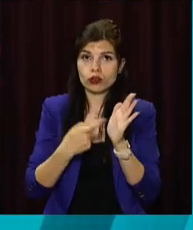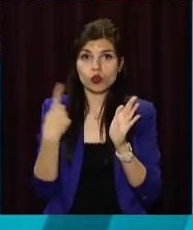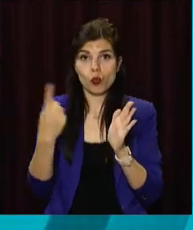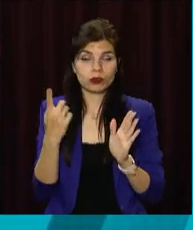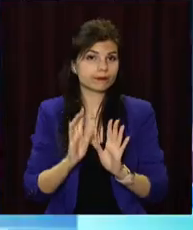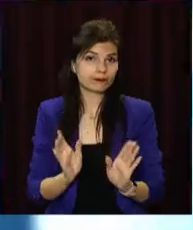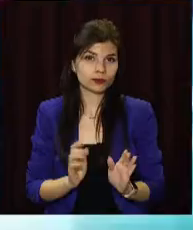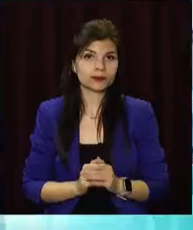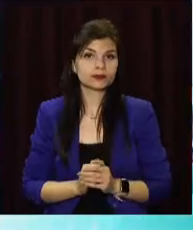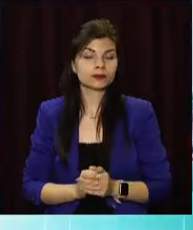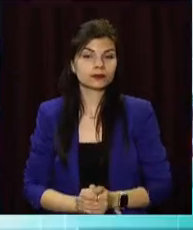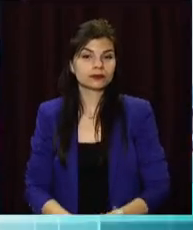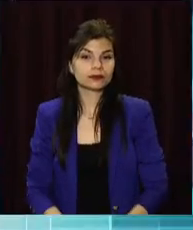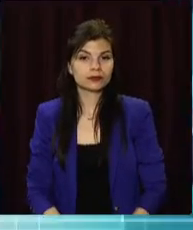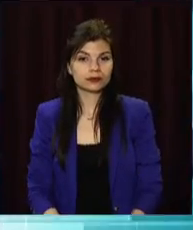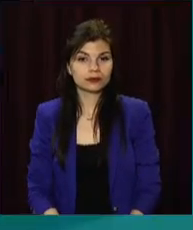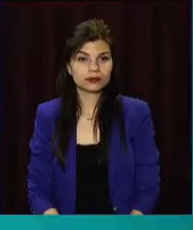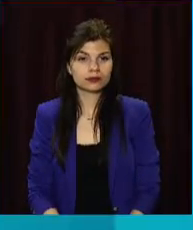область.